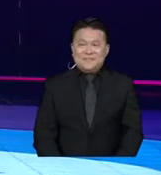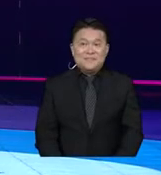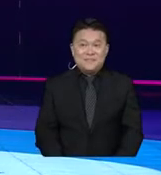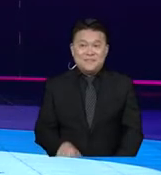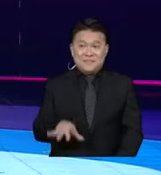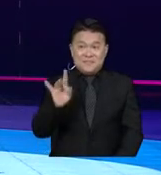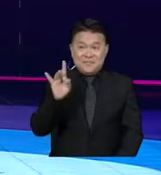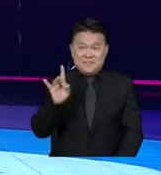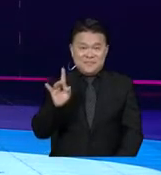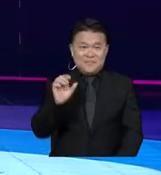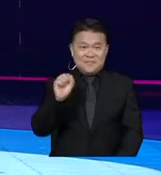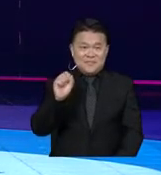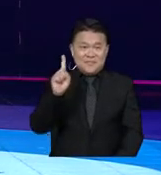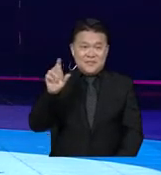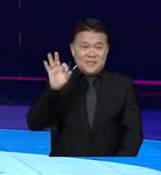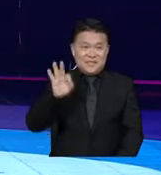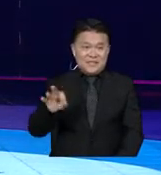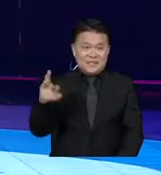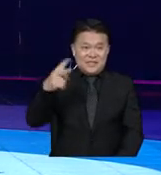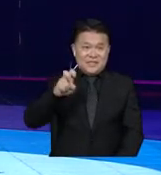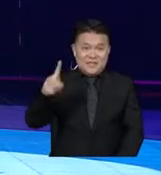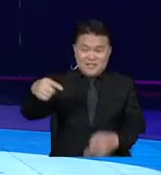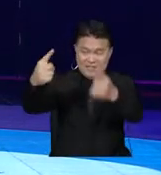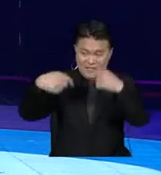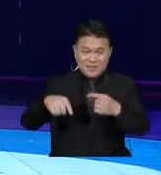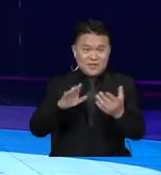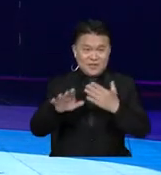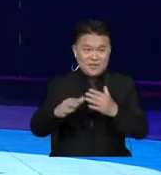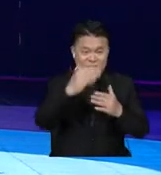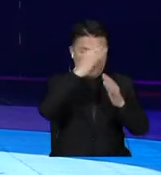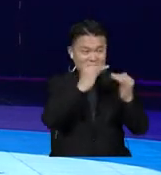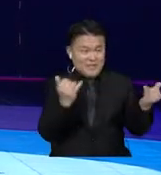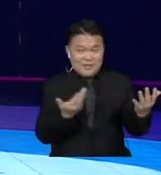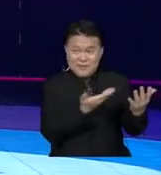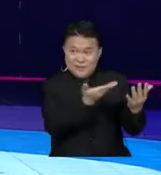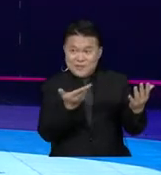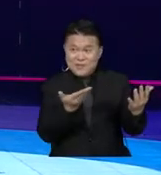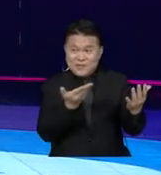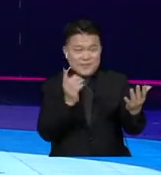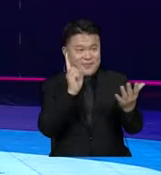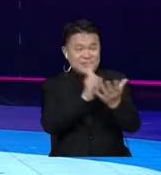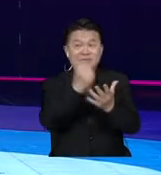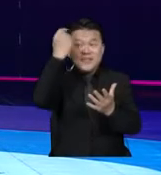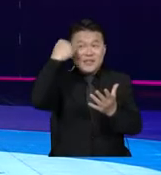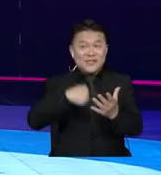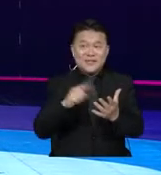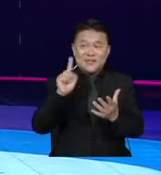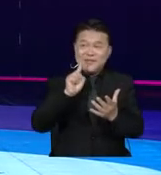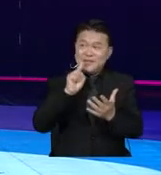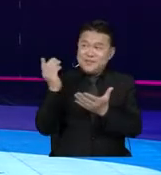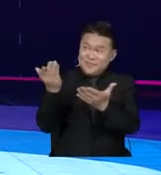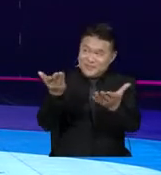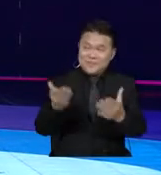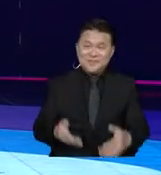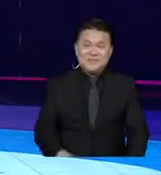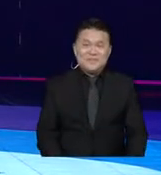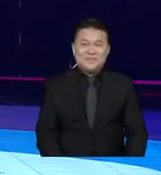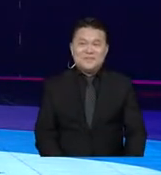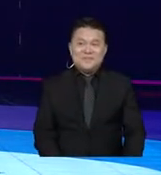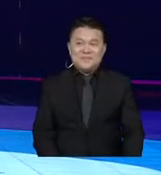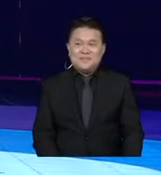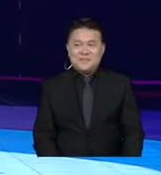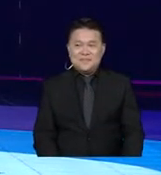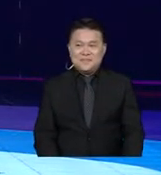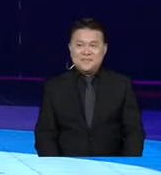처음 SDF2022에 참석하시고 우리 관객 여러분들을 뵌 느낌을 좀 말씀해 주시겠어요?